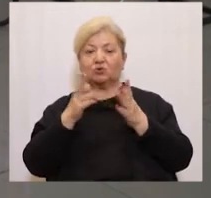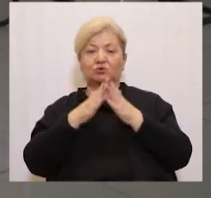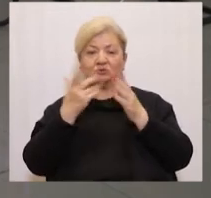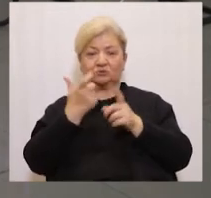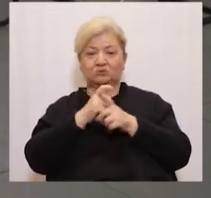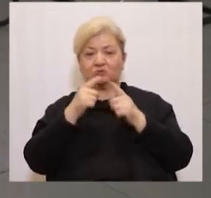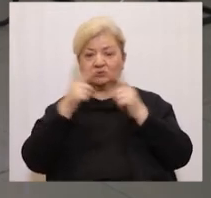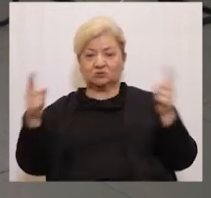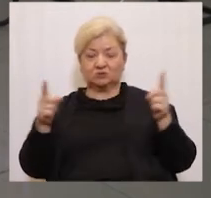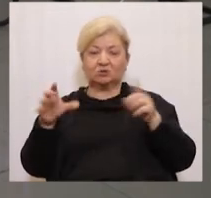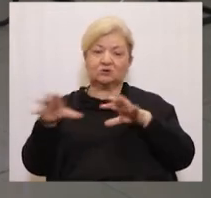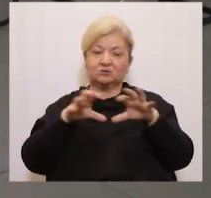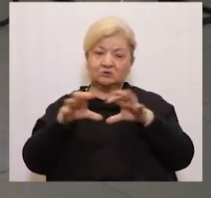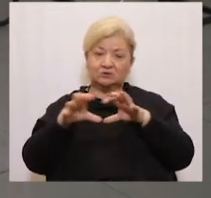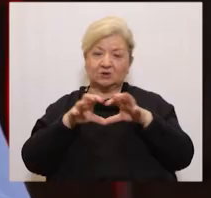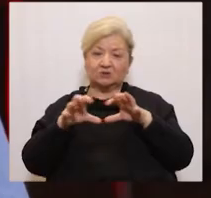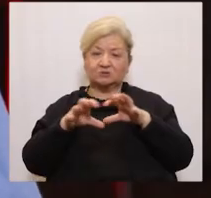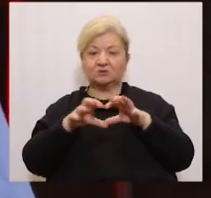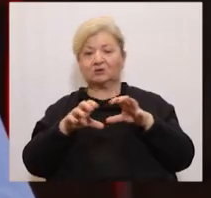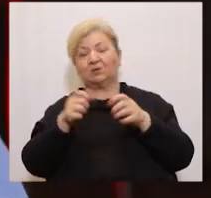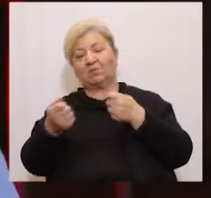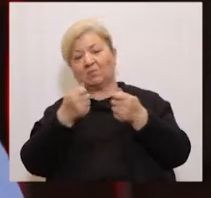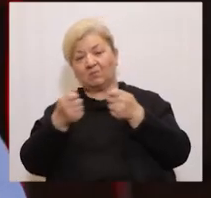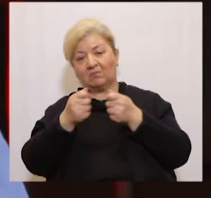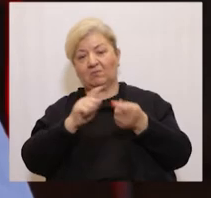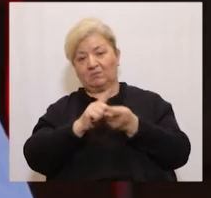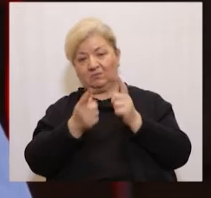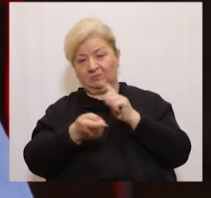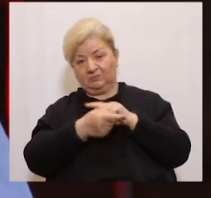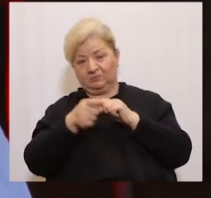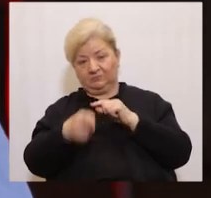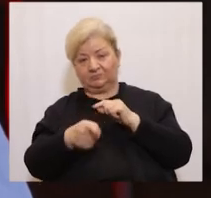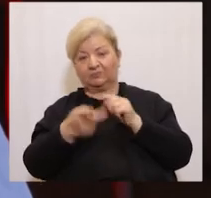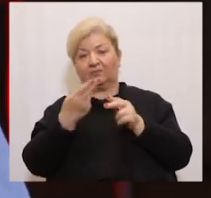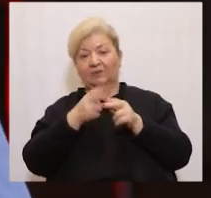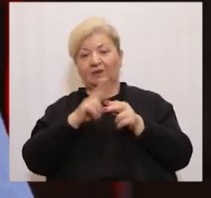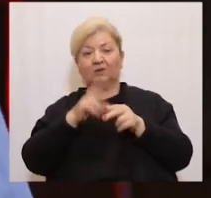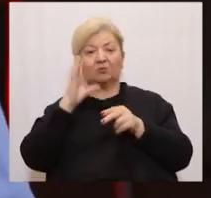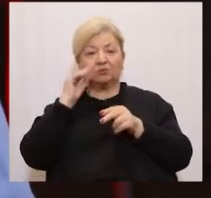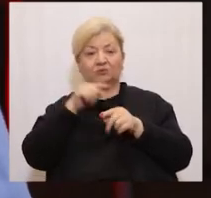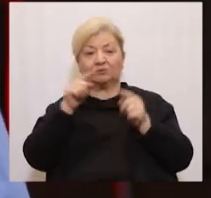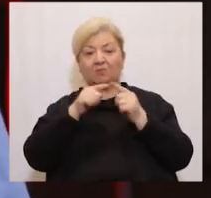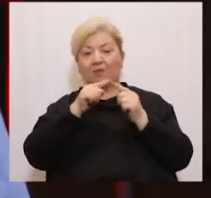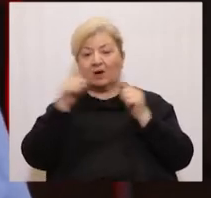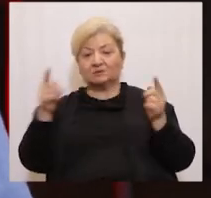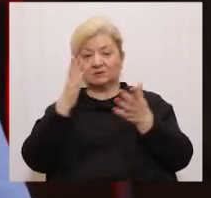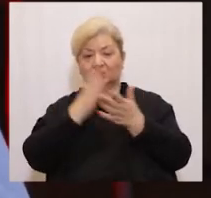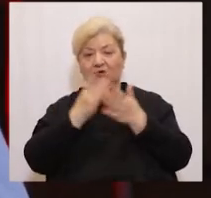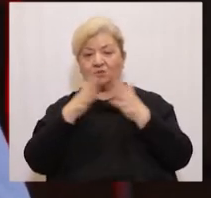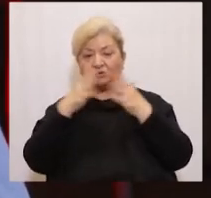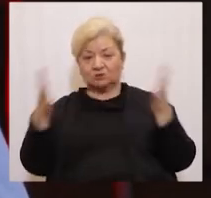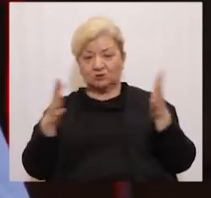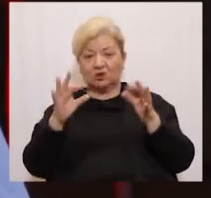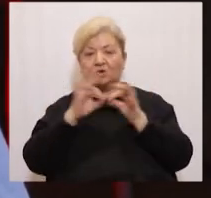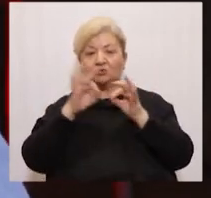დიდი სითხესთან და მყარ ნივთიერებასთან მიმართებაში. ამიტომ, როდესაც მათ შორის მანძილი არის დიდი, მათ